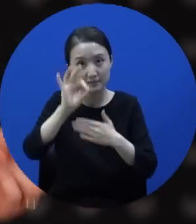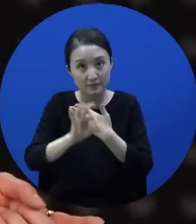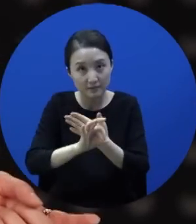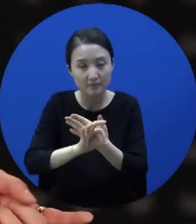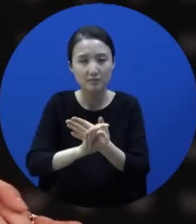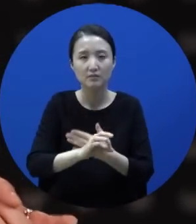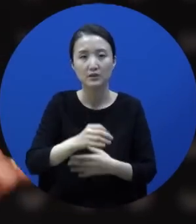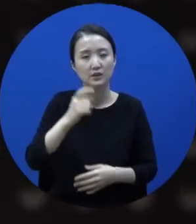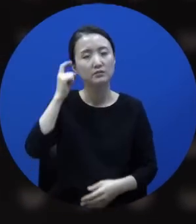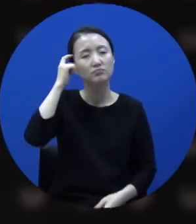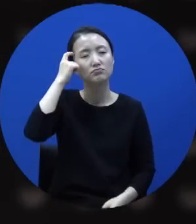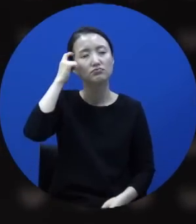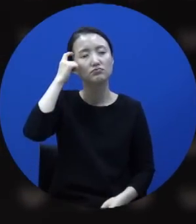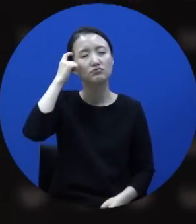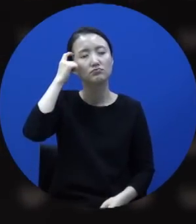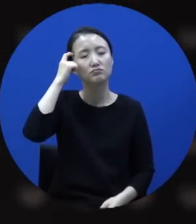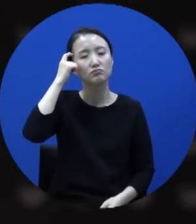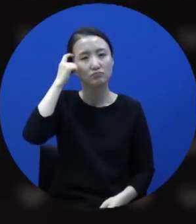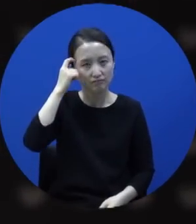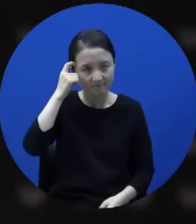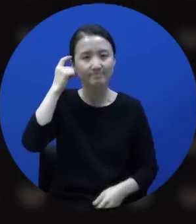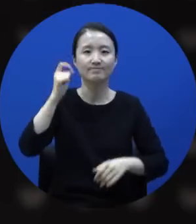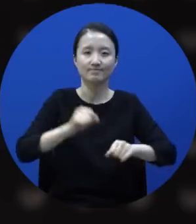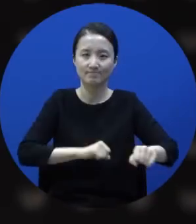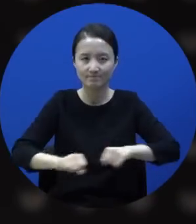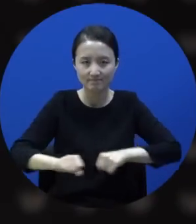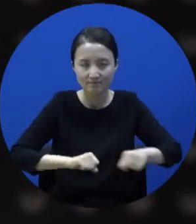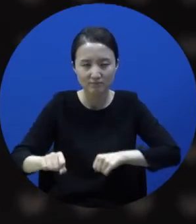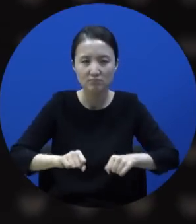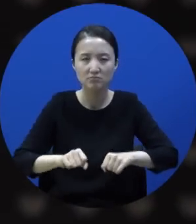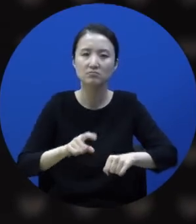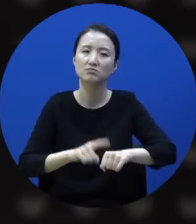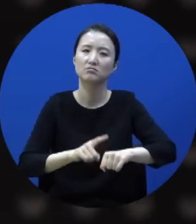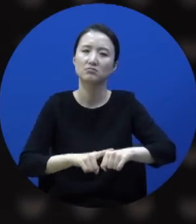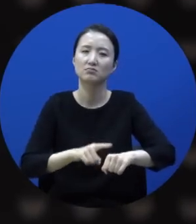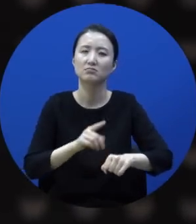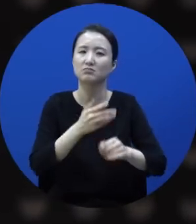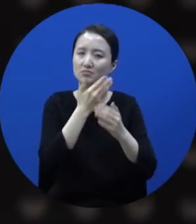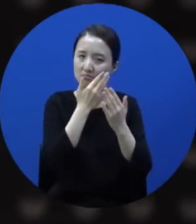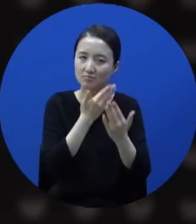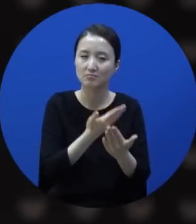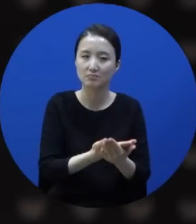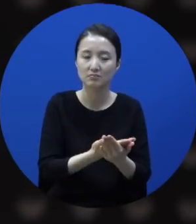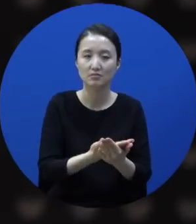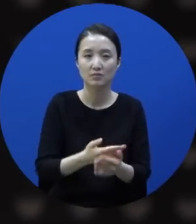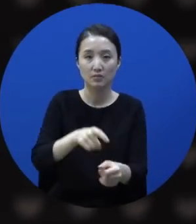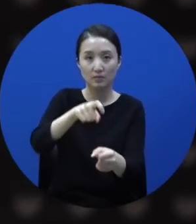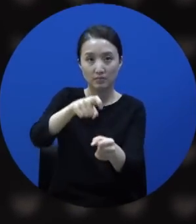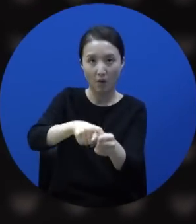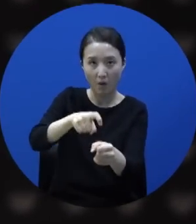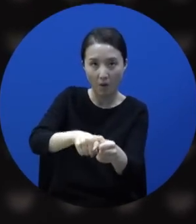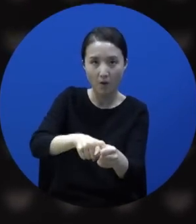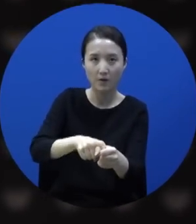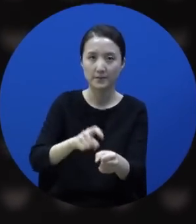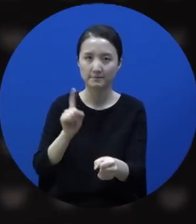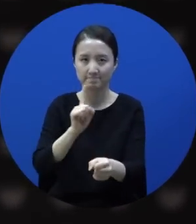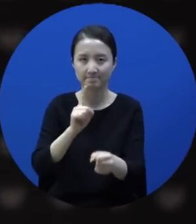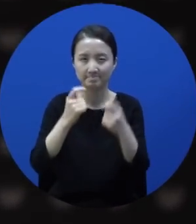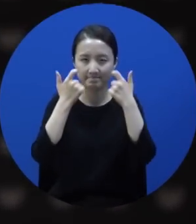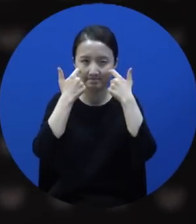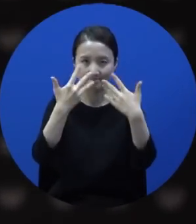아니라 생각한 것을 현실로 만들기 위해서 실행을 합니다. 그래서 우리가 목표와 비전을 뚜렷하게